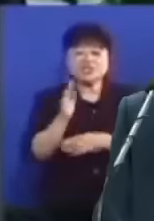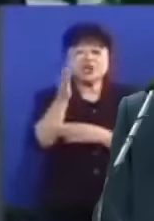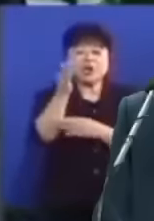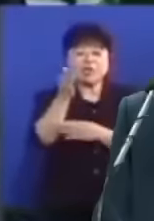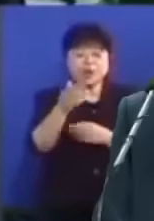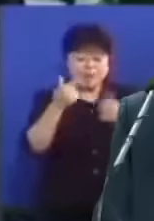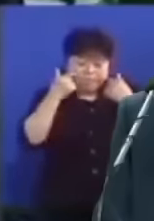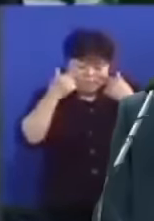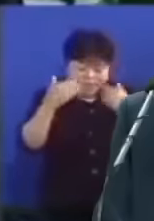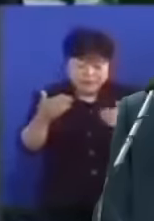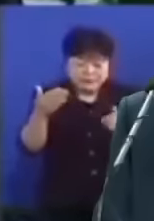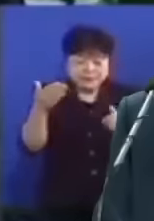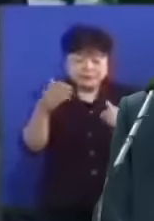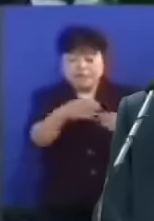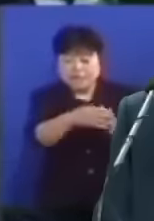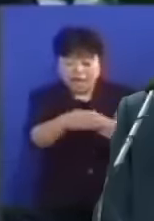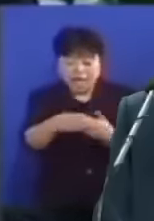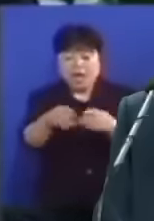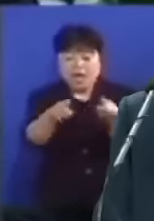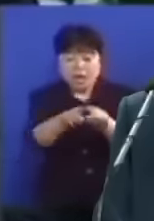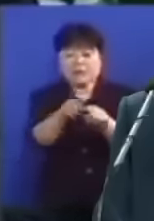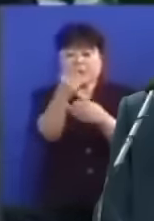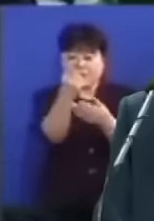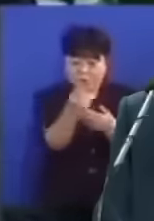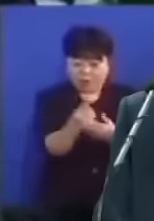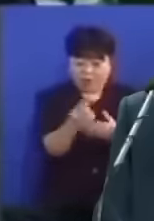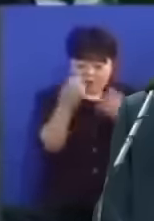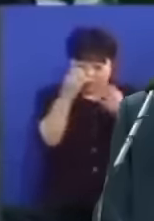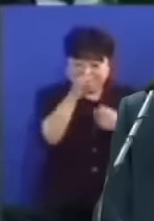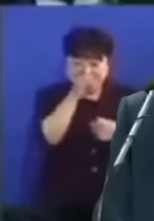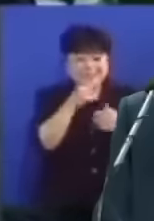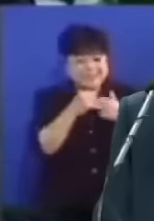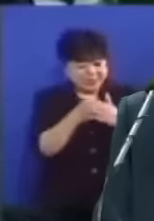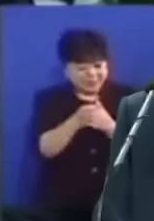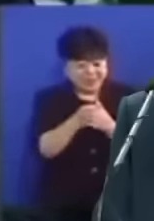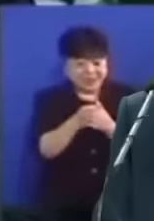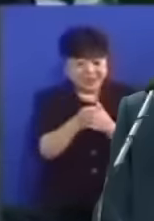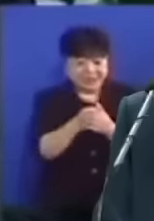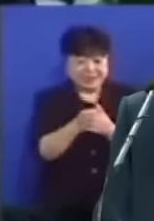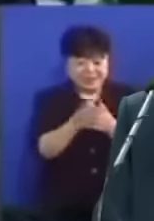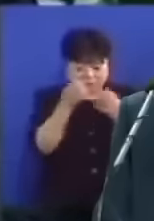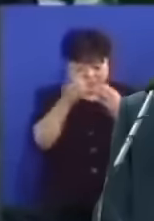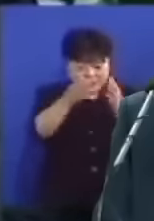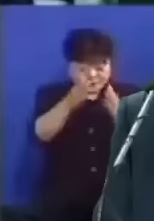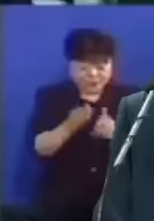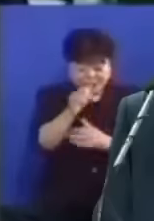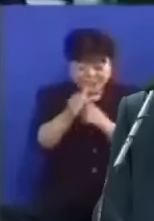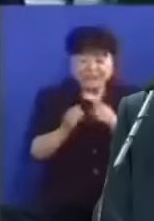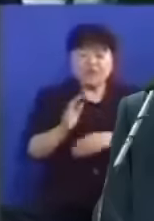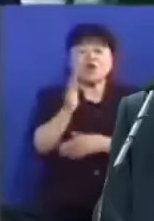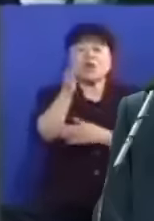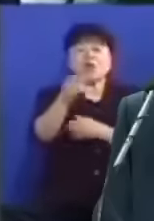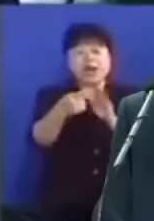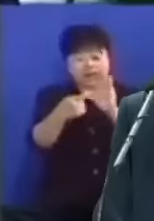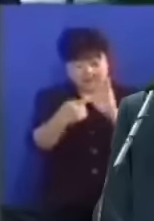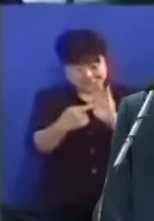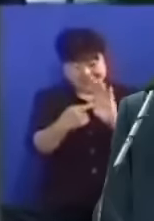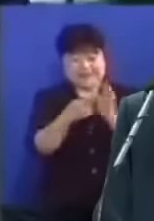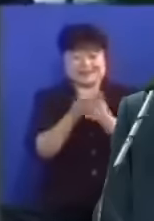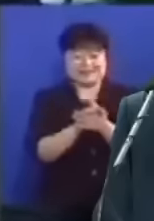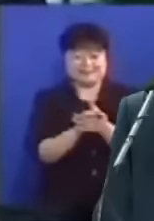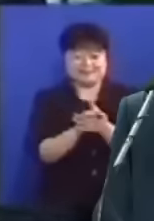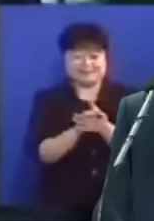영광을 반드시 데리고 같이 옵니다. 고난이 있습니까? 그 고난을 통해서 하나님 영광이 나타나는